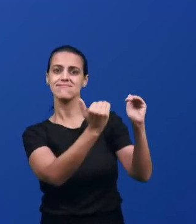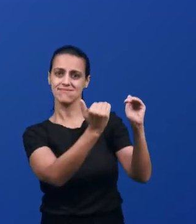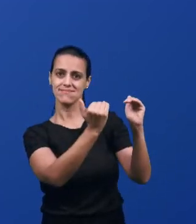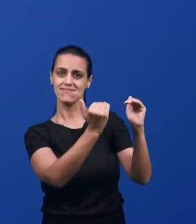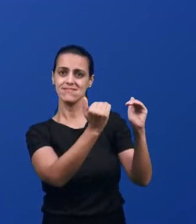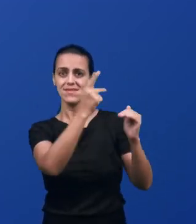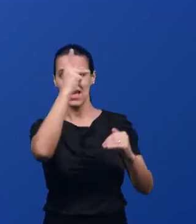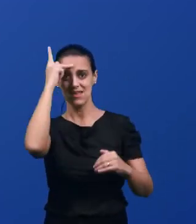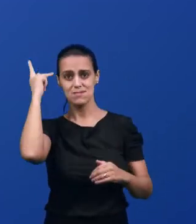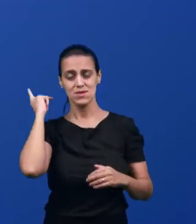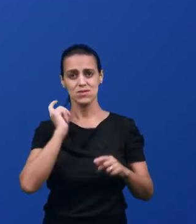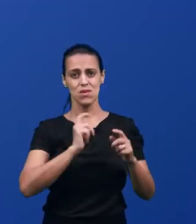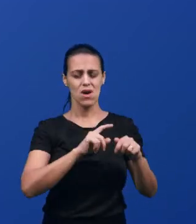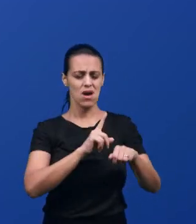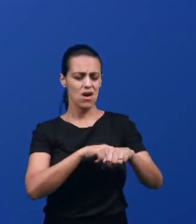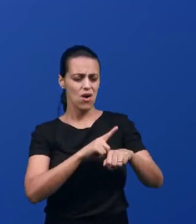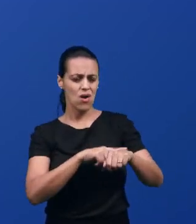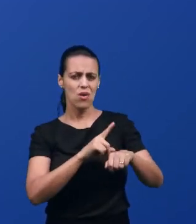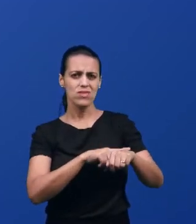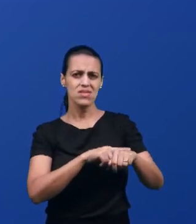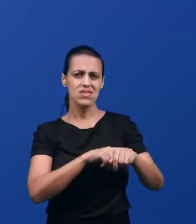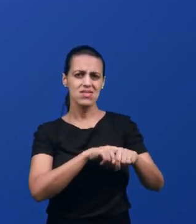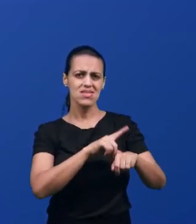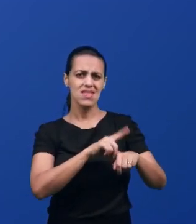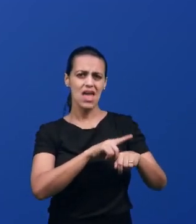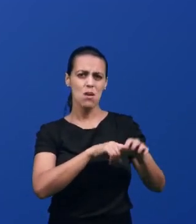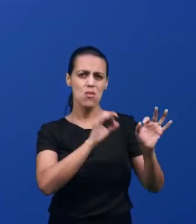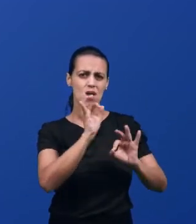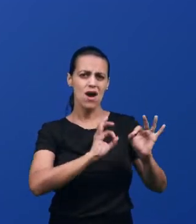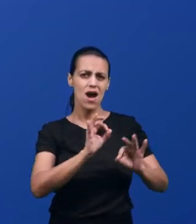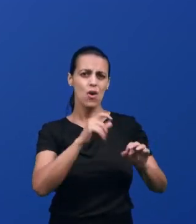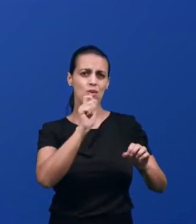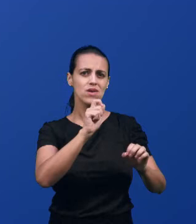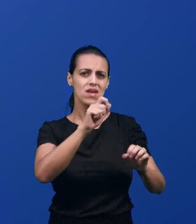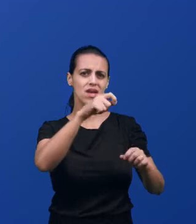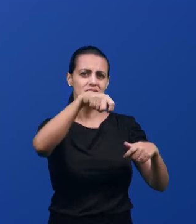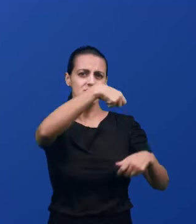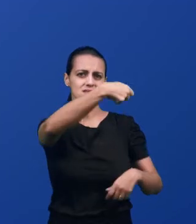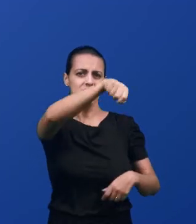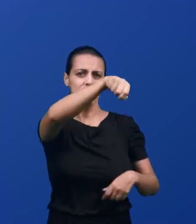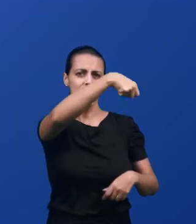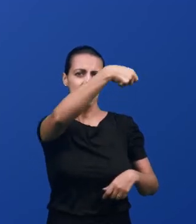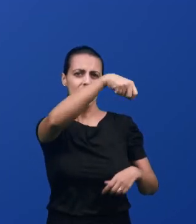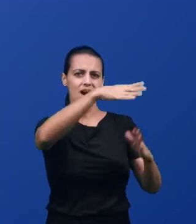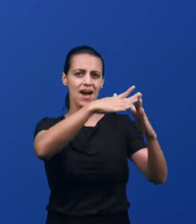se vérifie que les personnes de l'époque organisaient son temps selon le